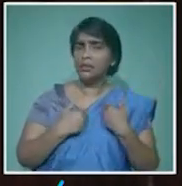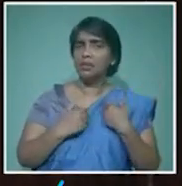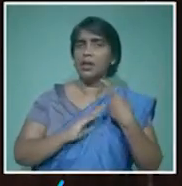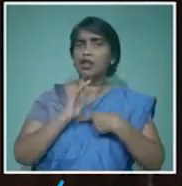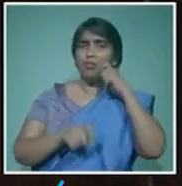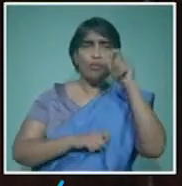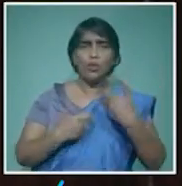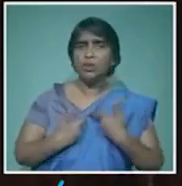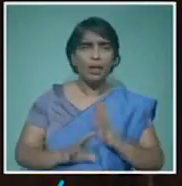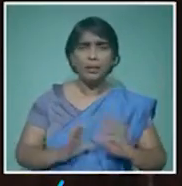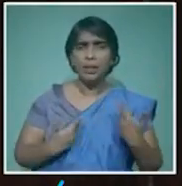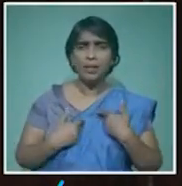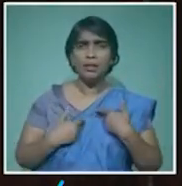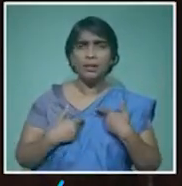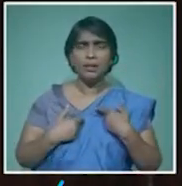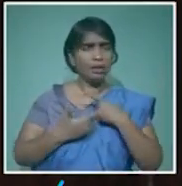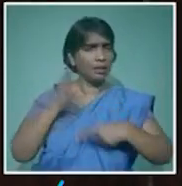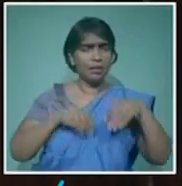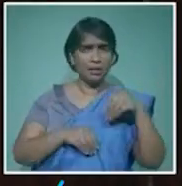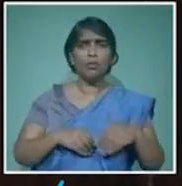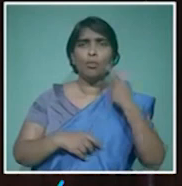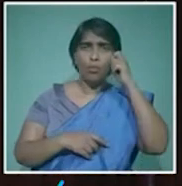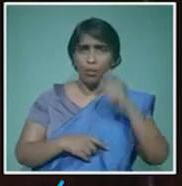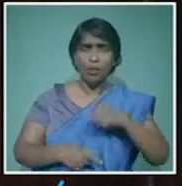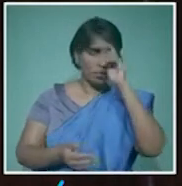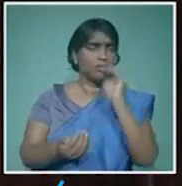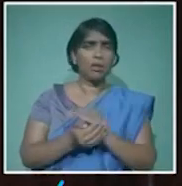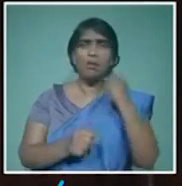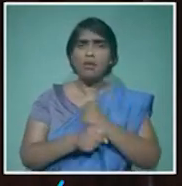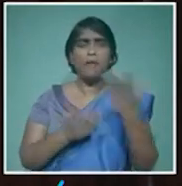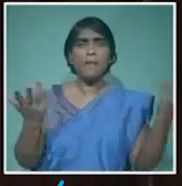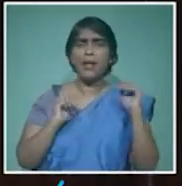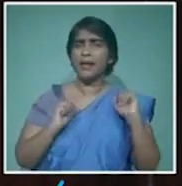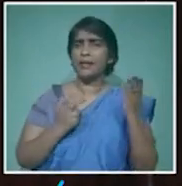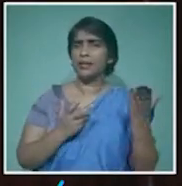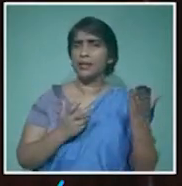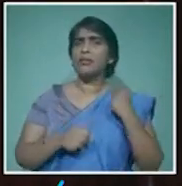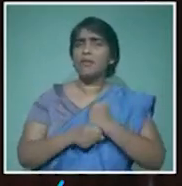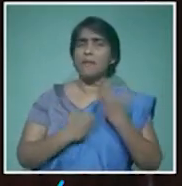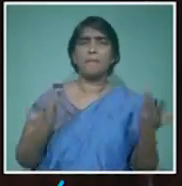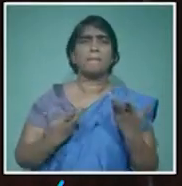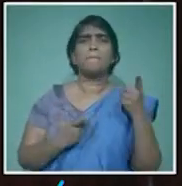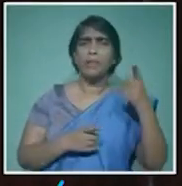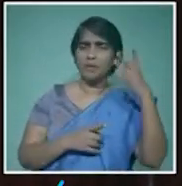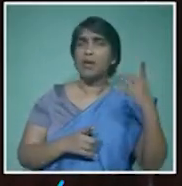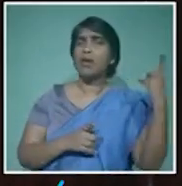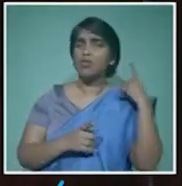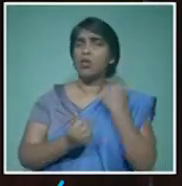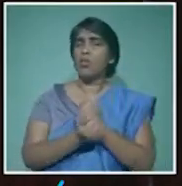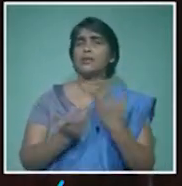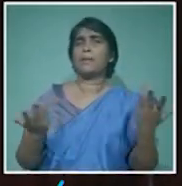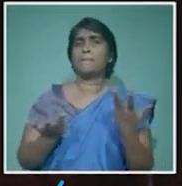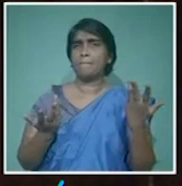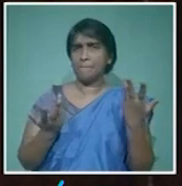රටේ පුරවැසිය නෙමෙයිද දේශපාලනය කරුවට? එතකොට එහෙනම් පුරවැසියන් ආරක්ෂා කරන්න ආණ්ඩුවට බැරි වෙලා තියෙනවා. රජයට බැරි වෙලා තියෙනවා. ඒ වගේම හමුදාට පොලිසියට බැරි